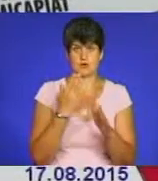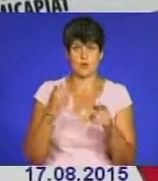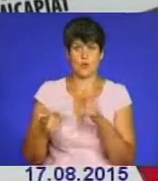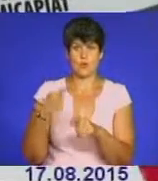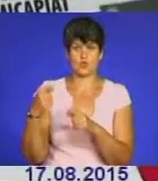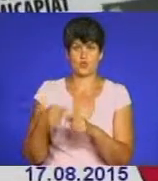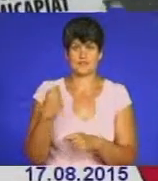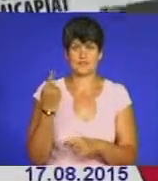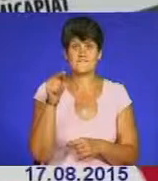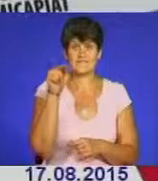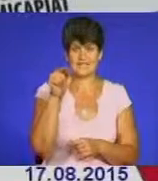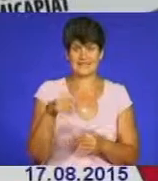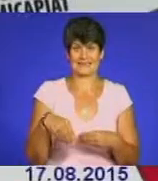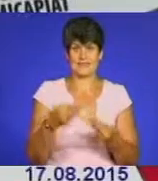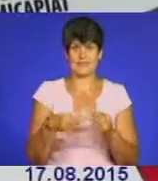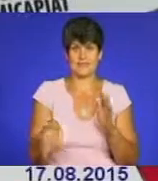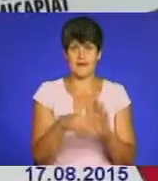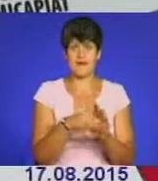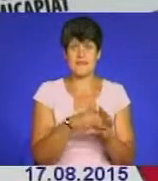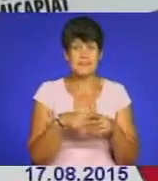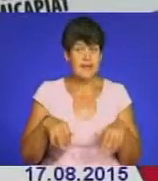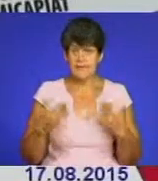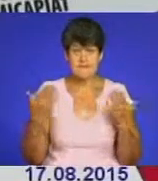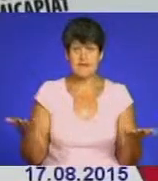в законодавчій чи виконавчій владі.